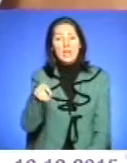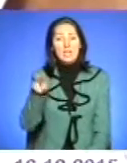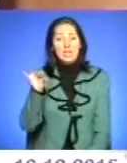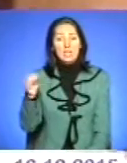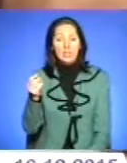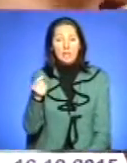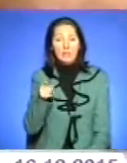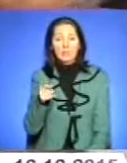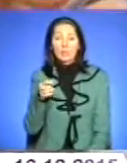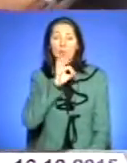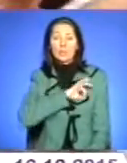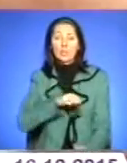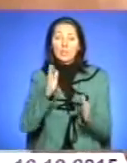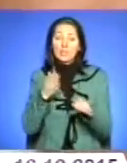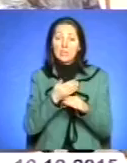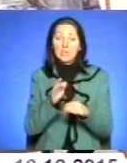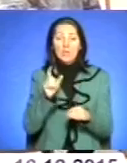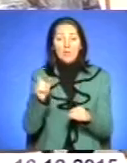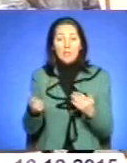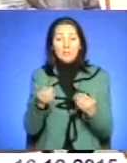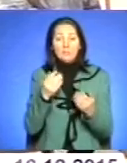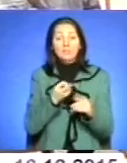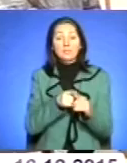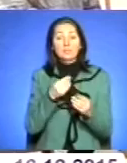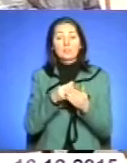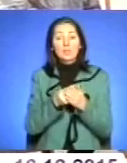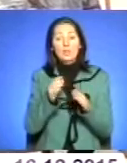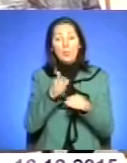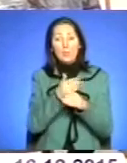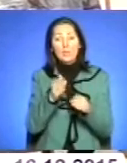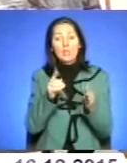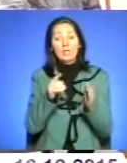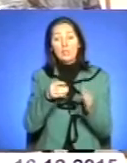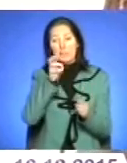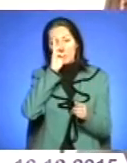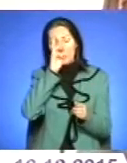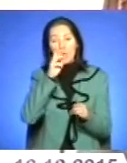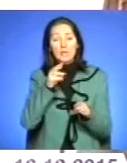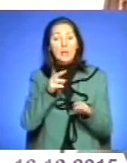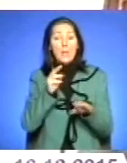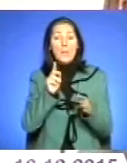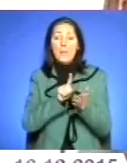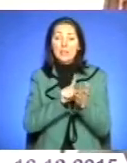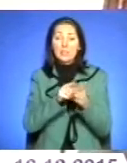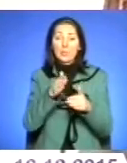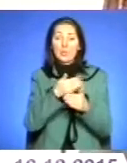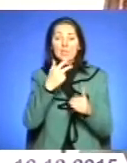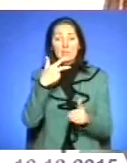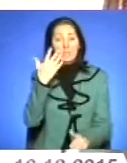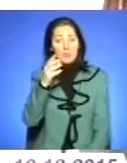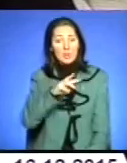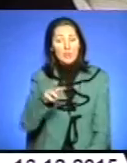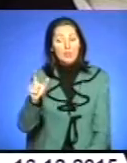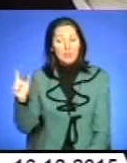ними користуються лише частина громадян. А якщо ці кошти розподілити на зарплати і пенсії, тобто поділити на 35 мільйонів